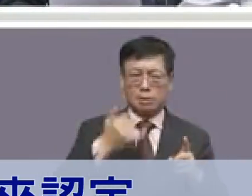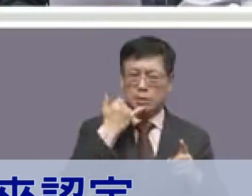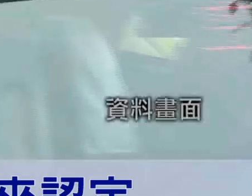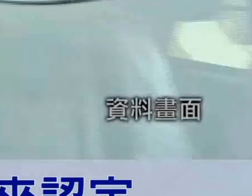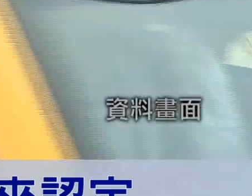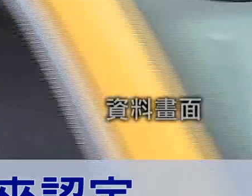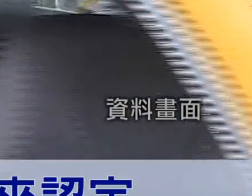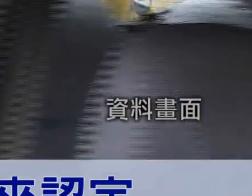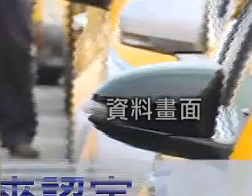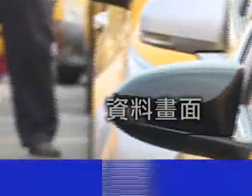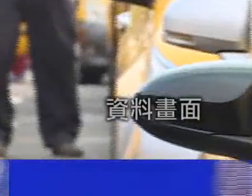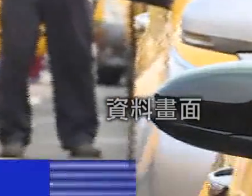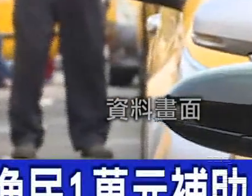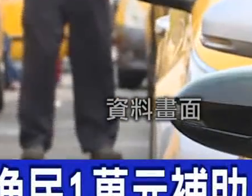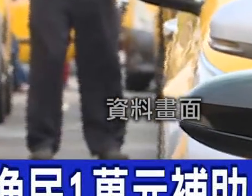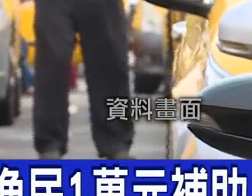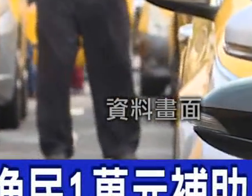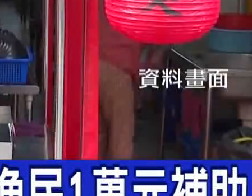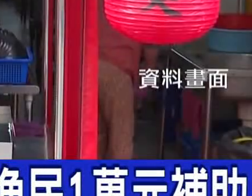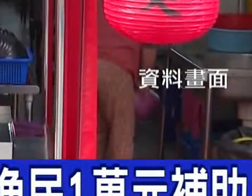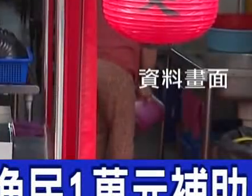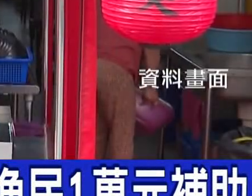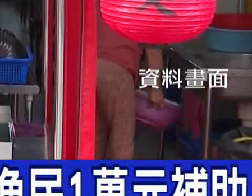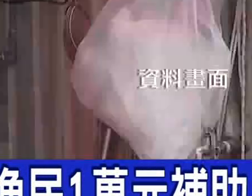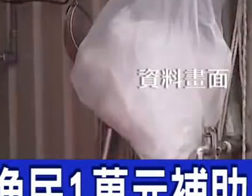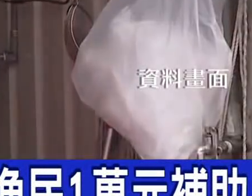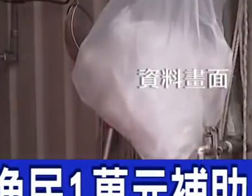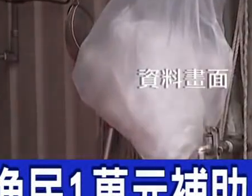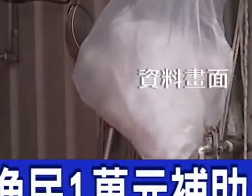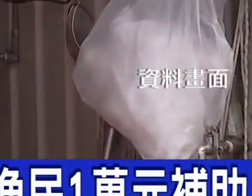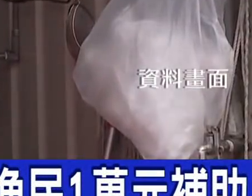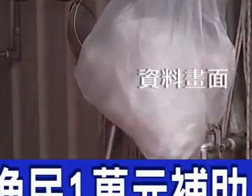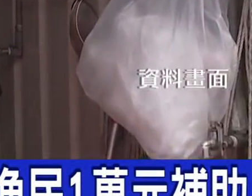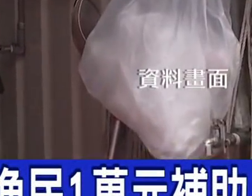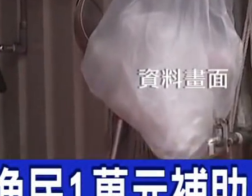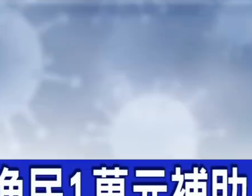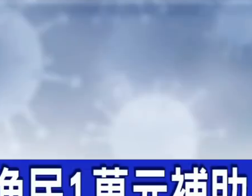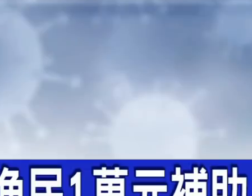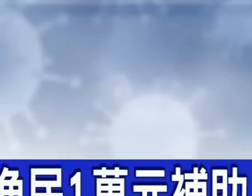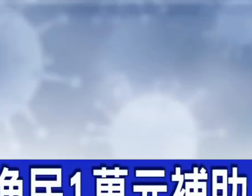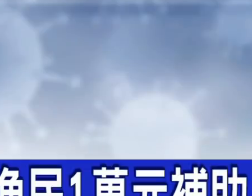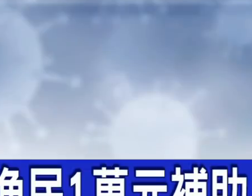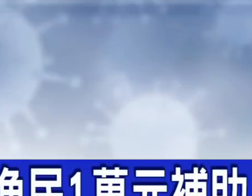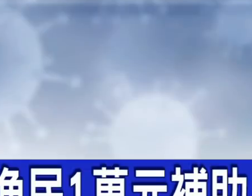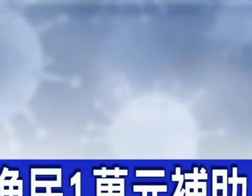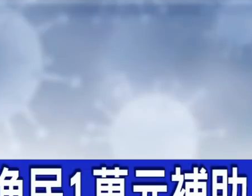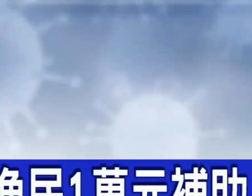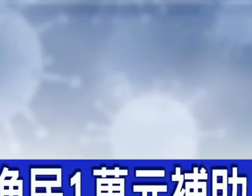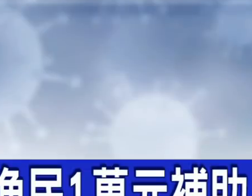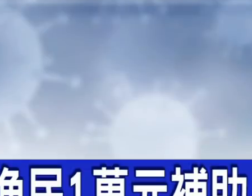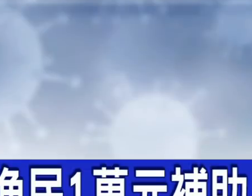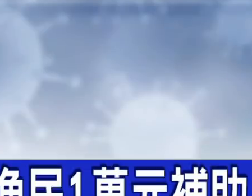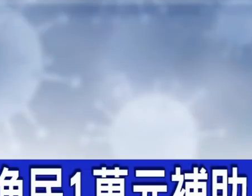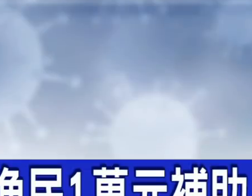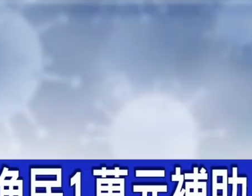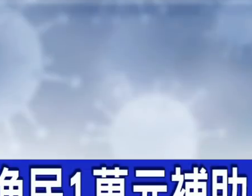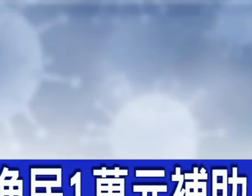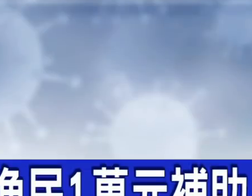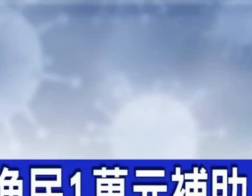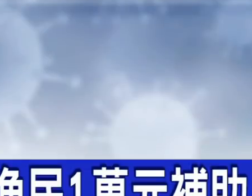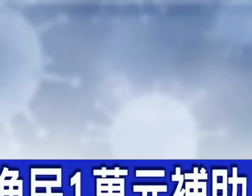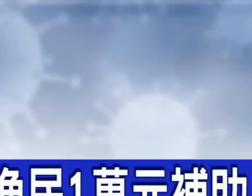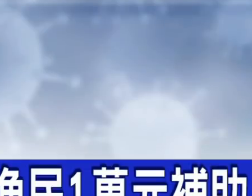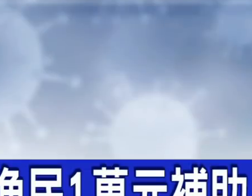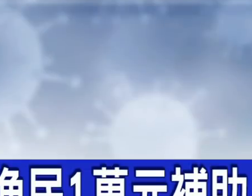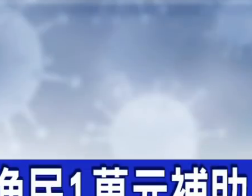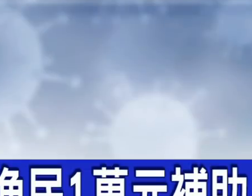认定。 这波疫情的影响产业主要是集中内需型消费服务业，原本标准为营业受到冲击